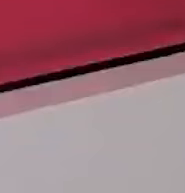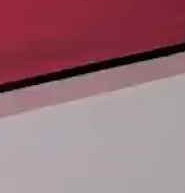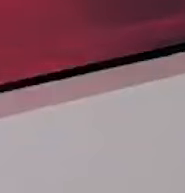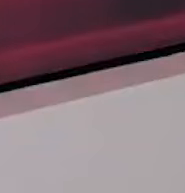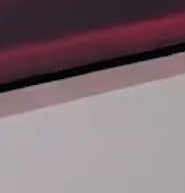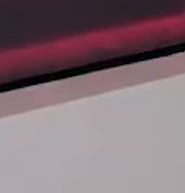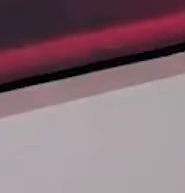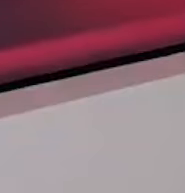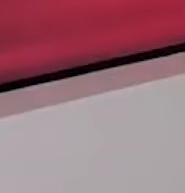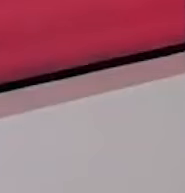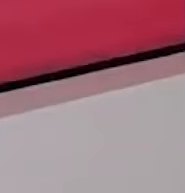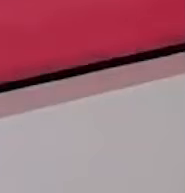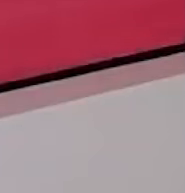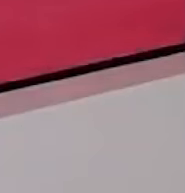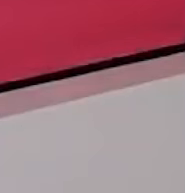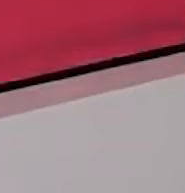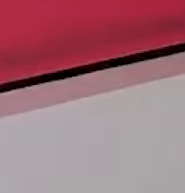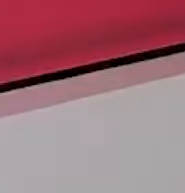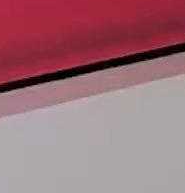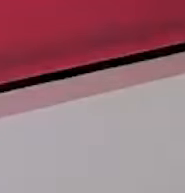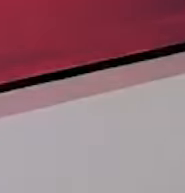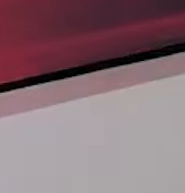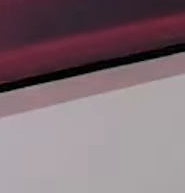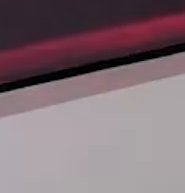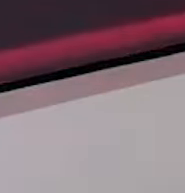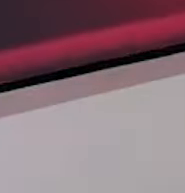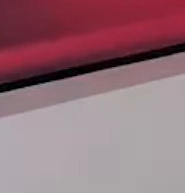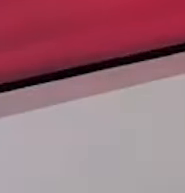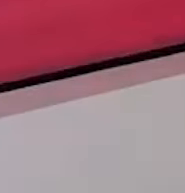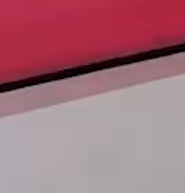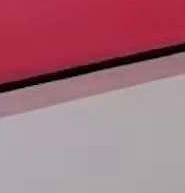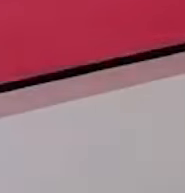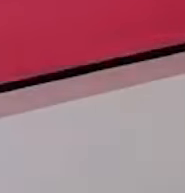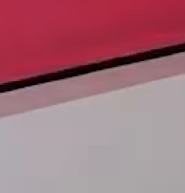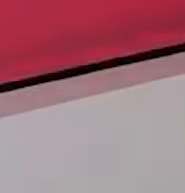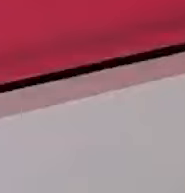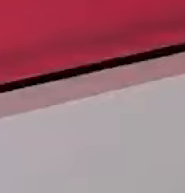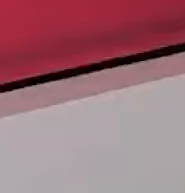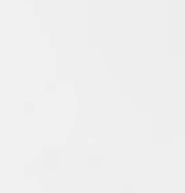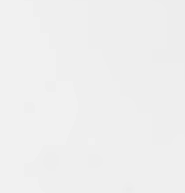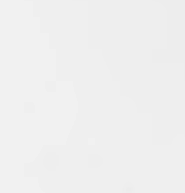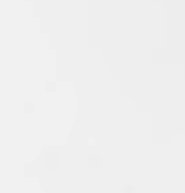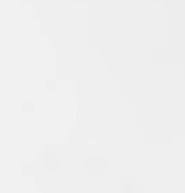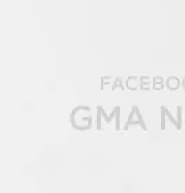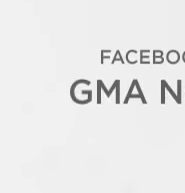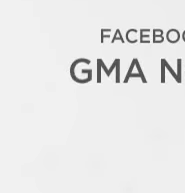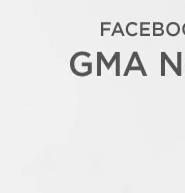kami sa GMA Pinoy TV at sa www.gmanews.tv.